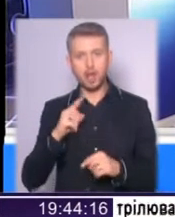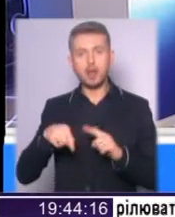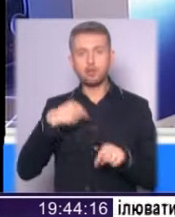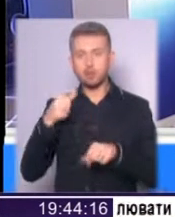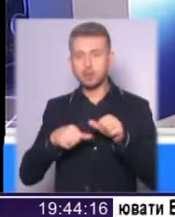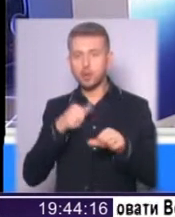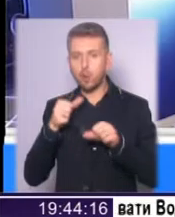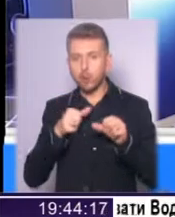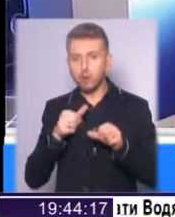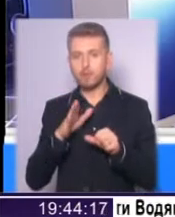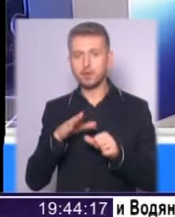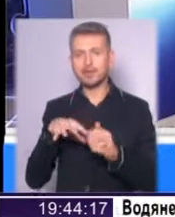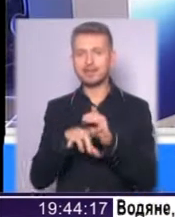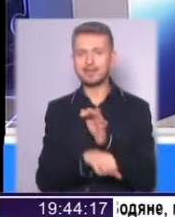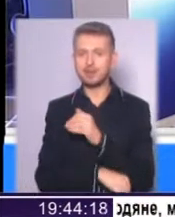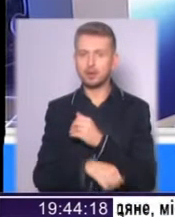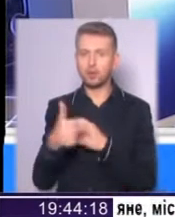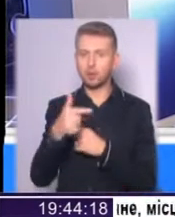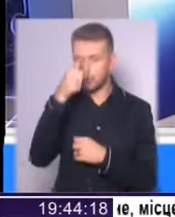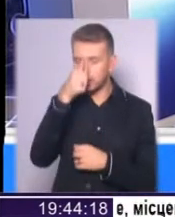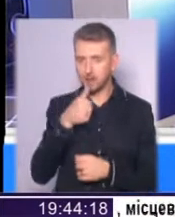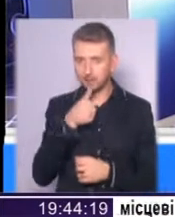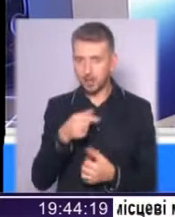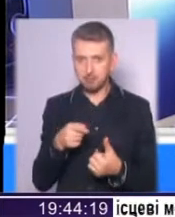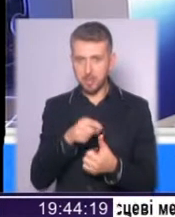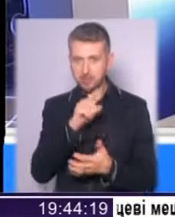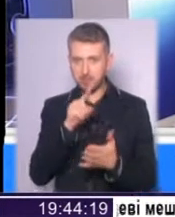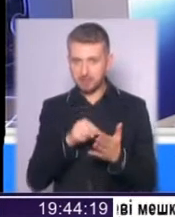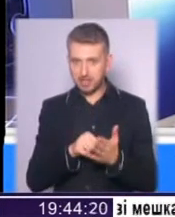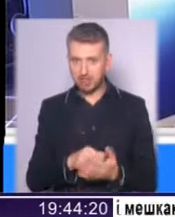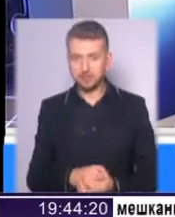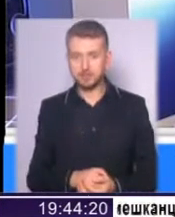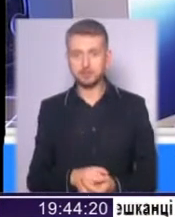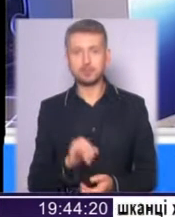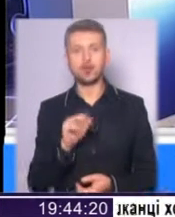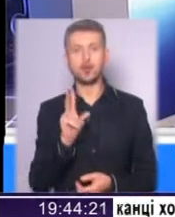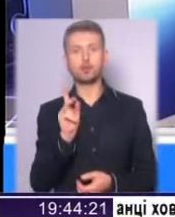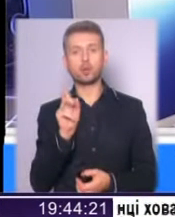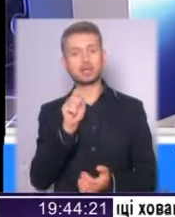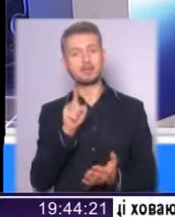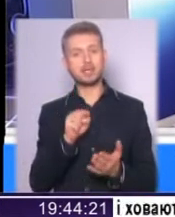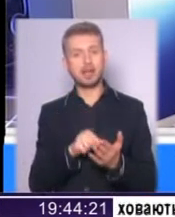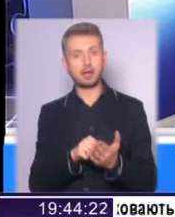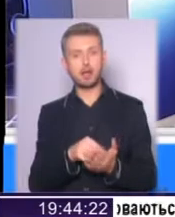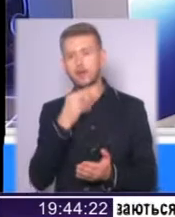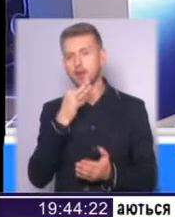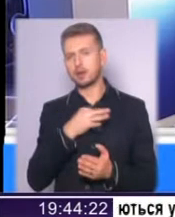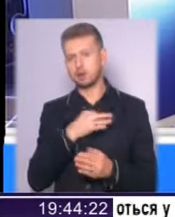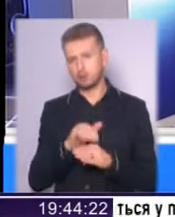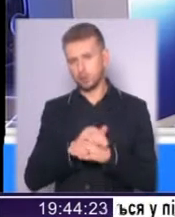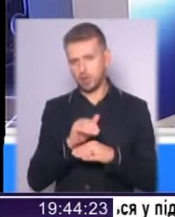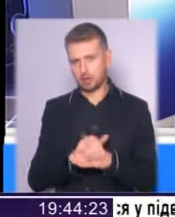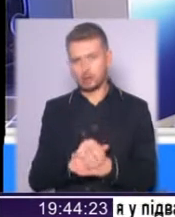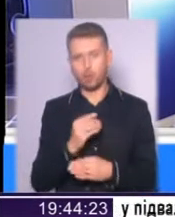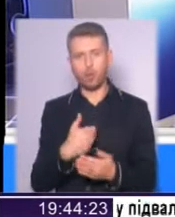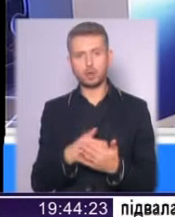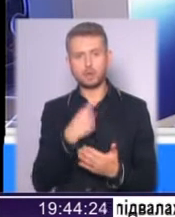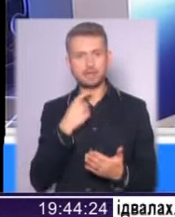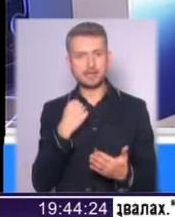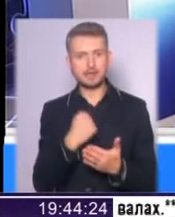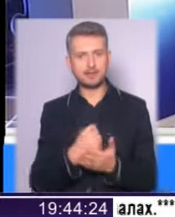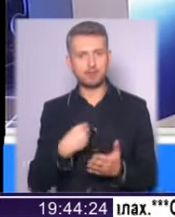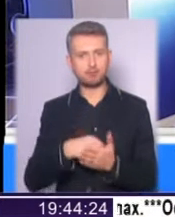України, Арсеній Петрович наступні три роки також буде подавати проєкт